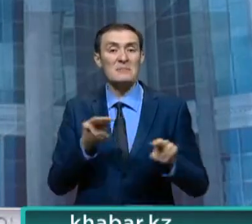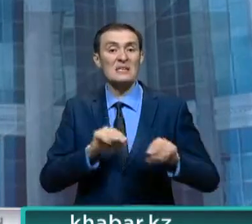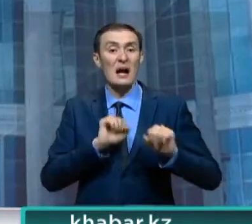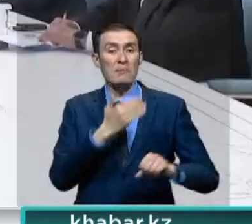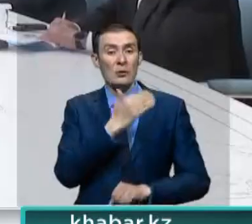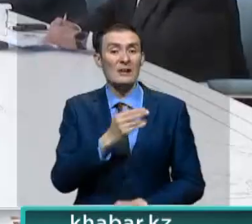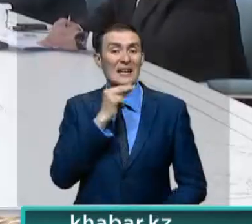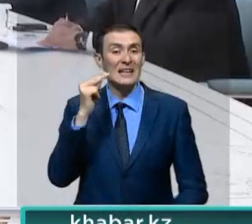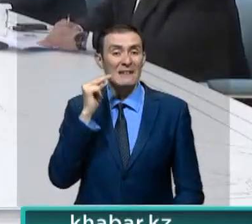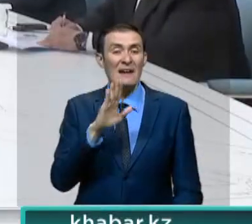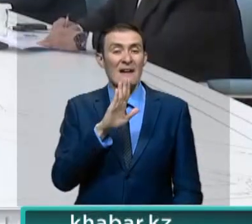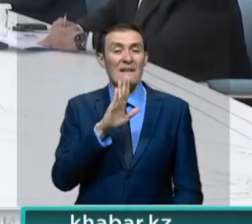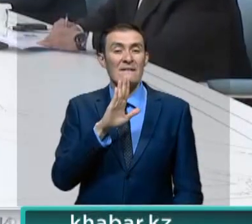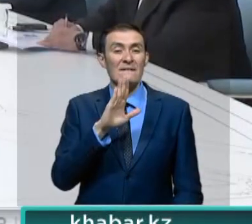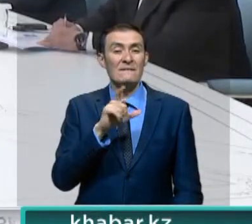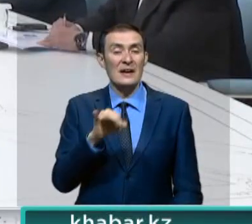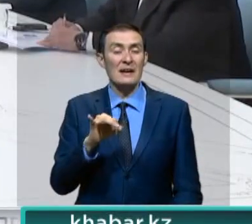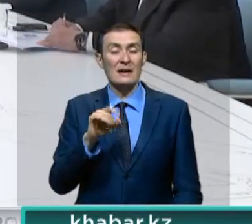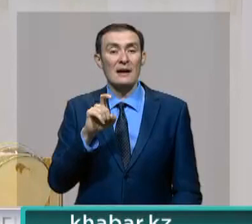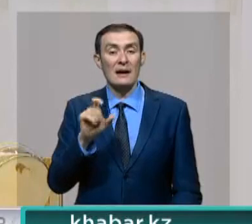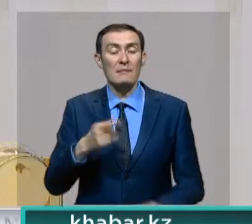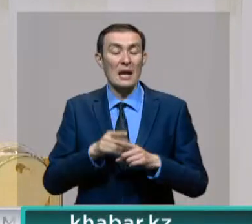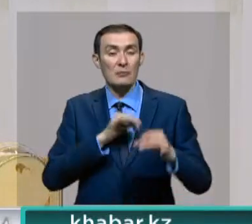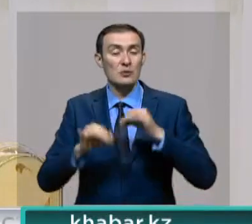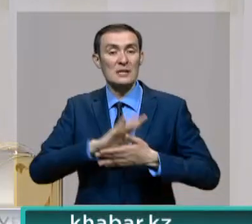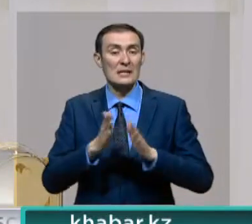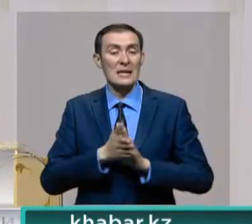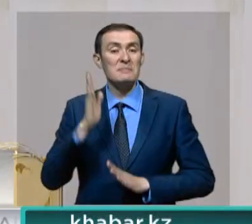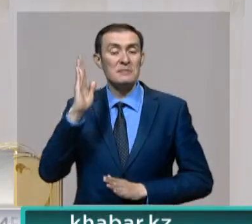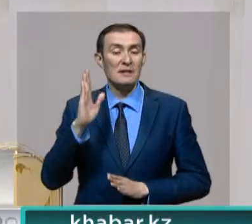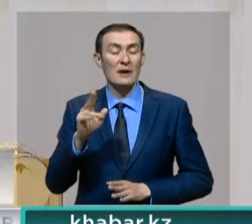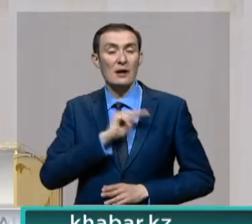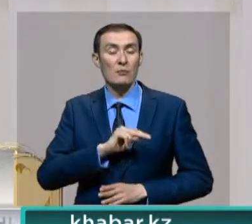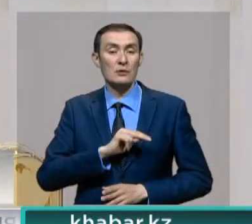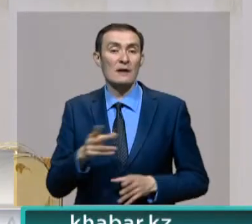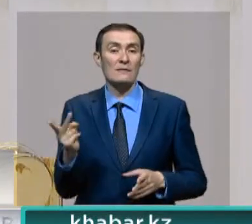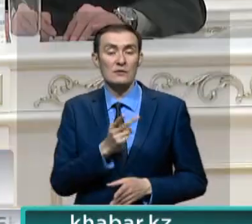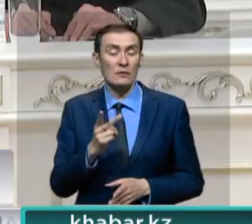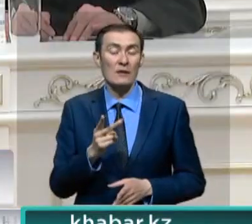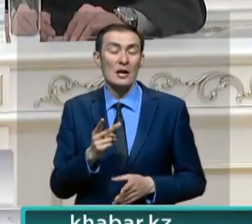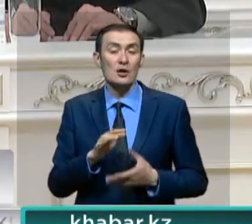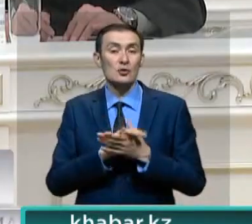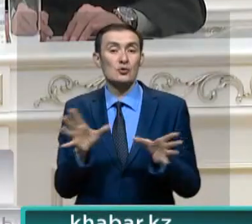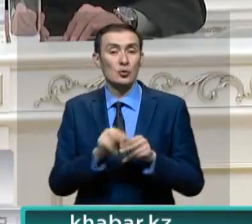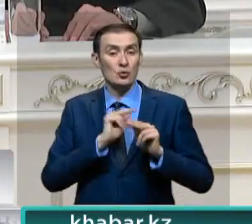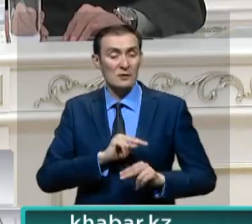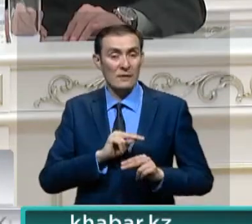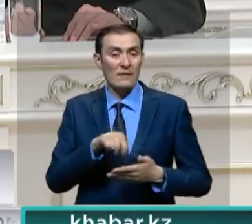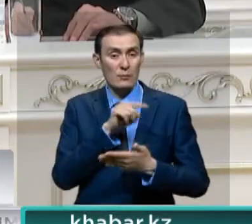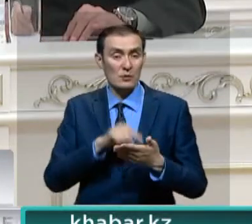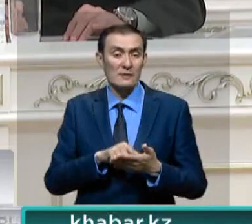обороны КНР Вай Вэнхэ. Стороны обсудили состояние и перспективы двустороннего и многостороннего сотрудничества